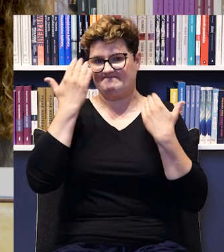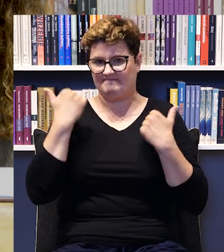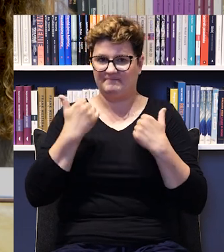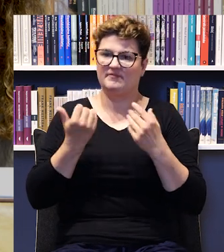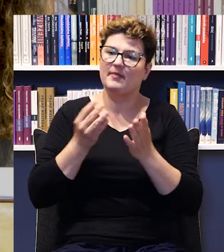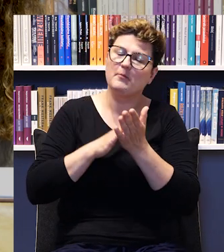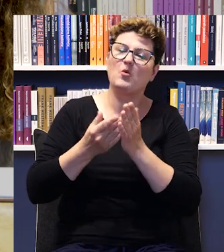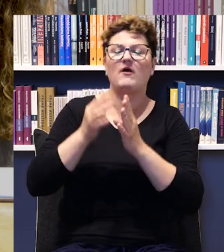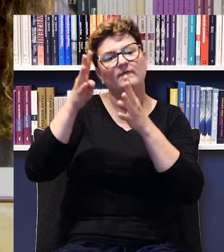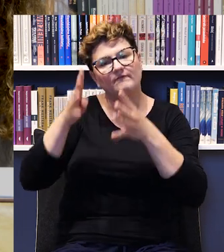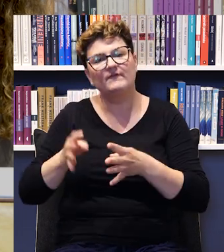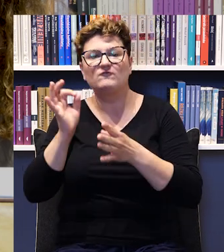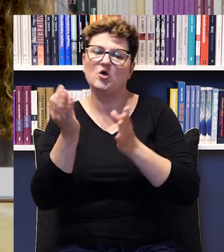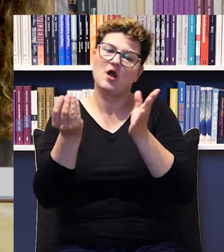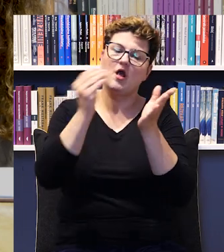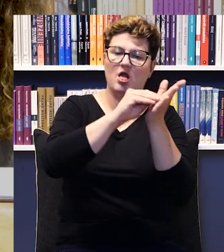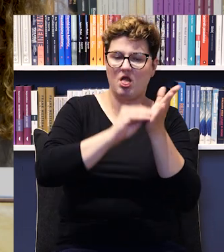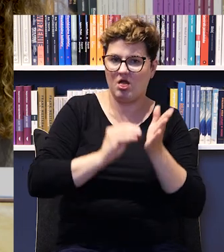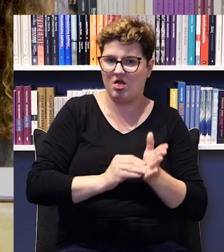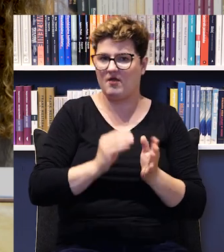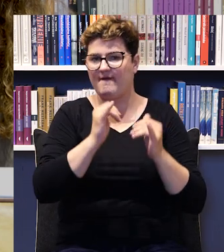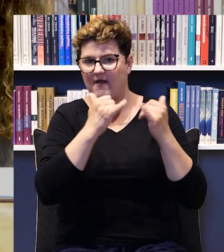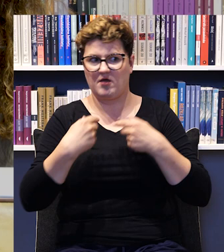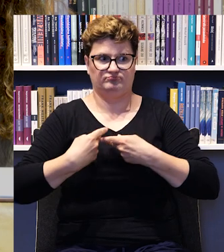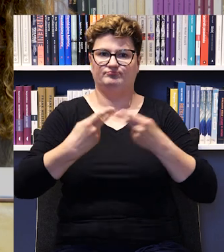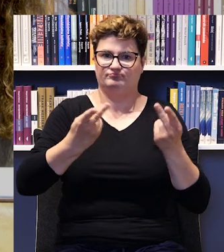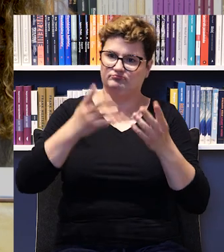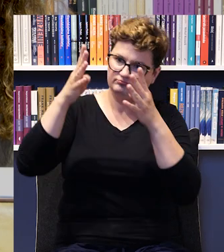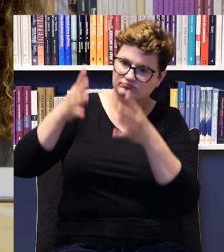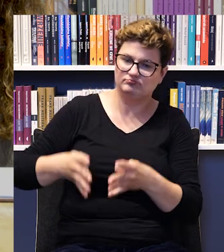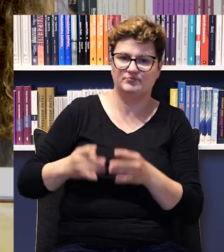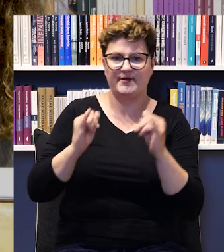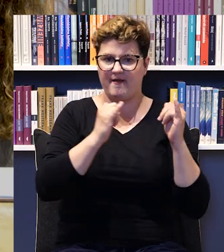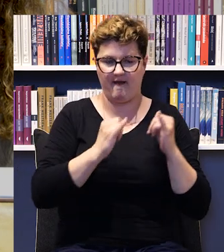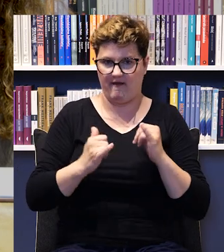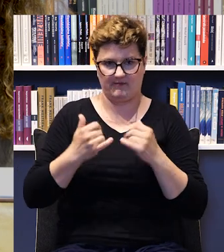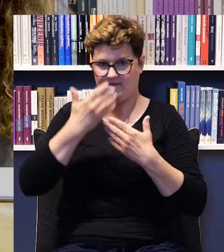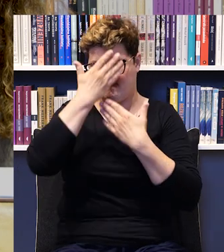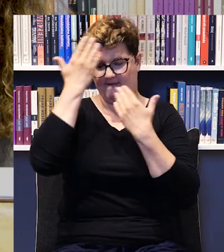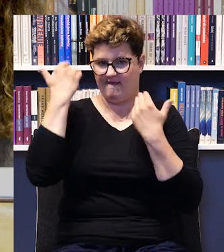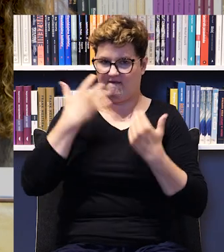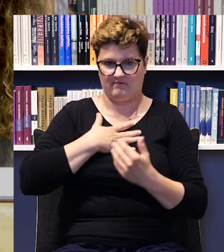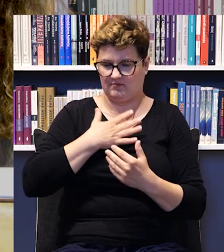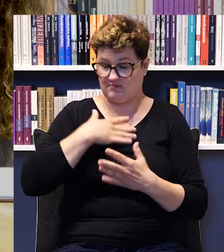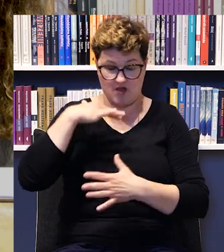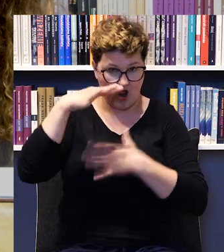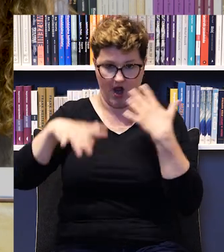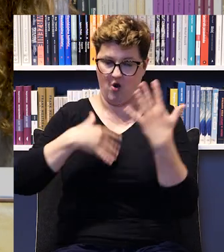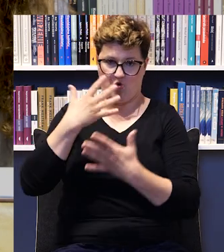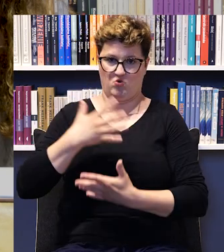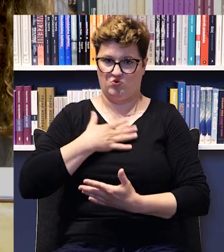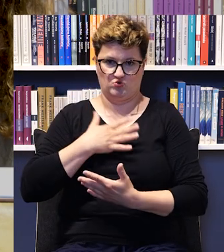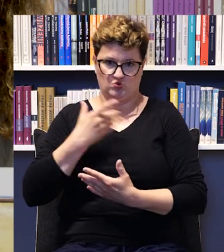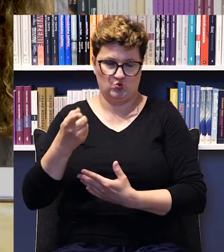dane, jakie dane podajesz w internecie i tak dalej, że trochę to wszystko jest jakimś takim strasznym chaosem,